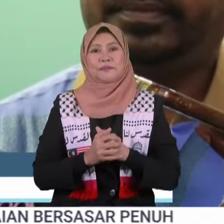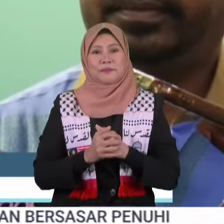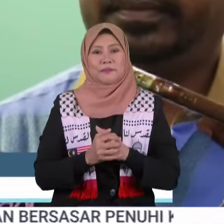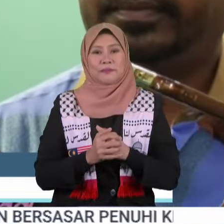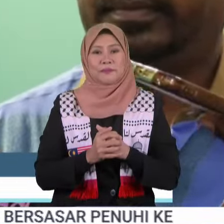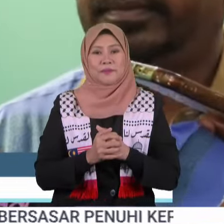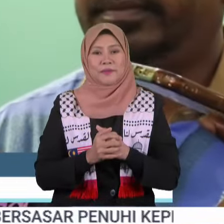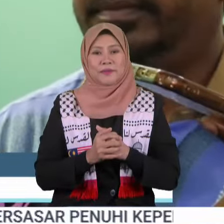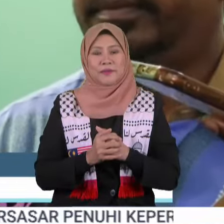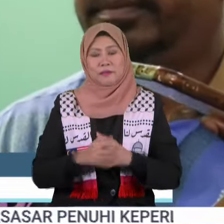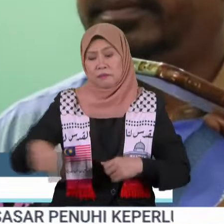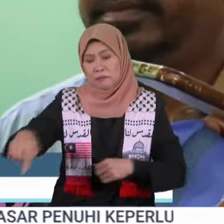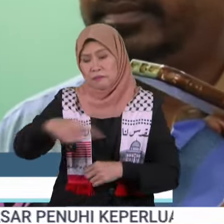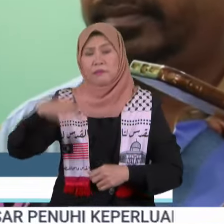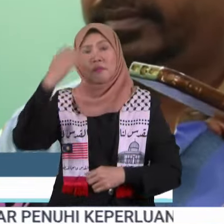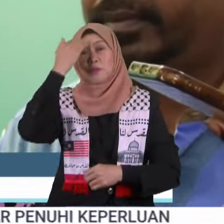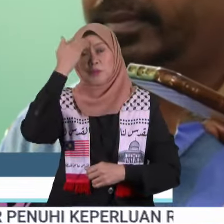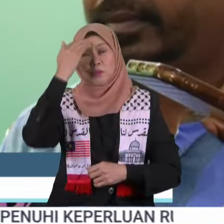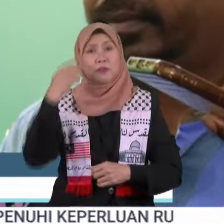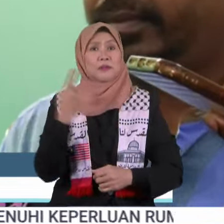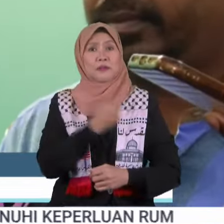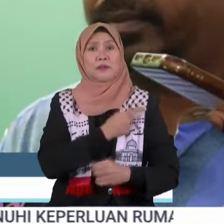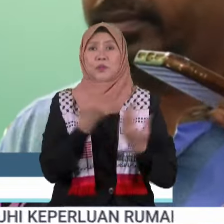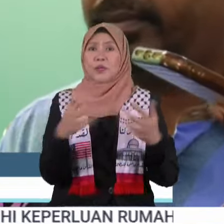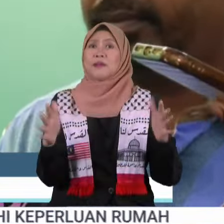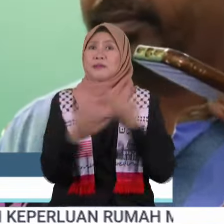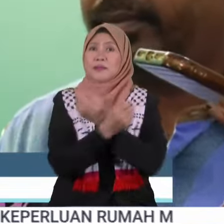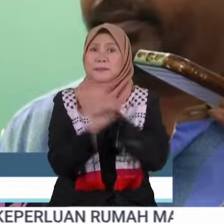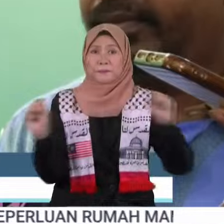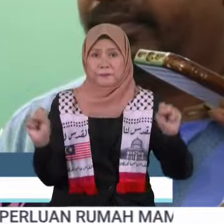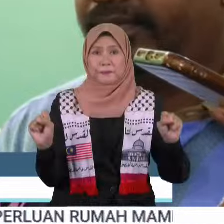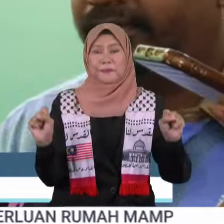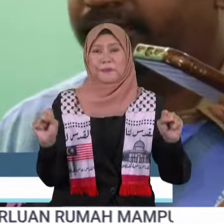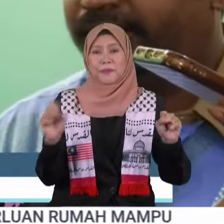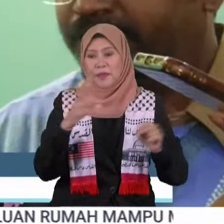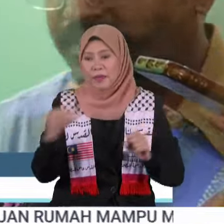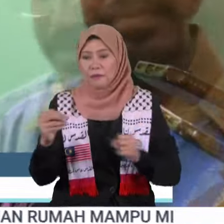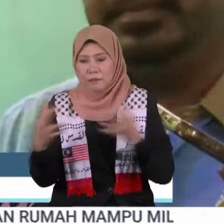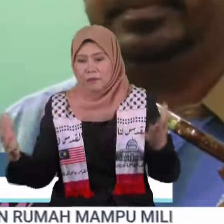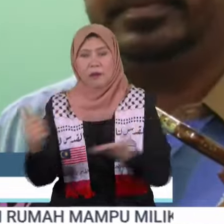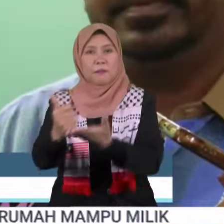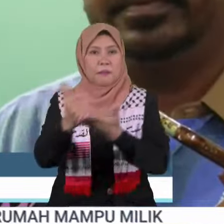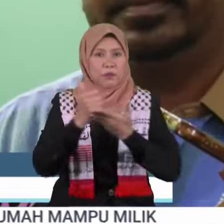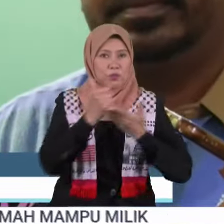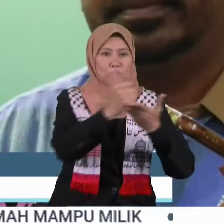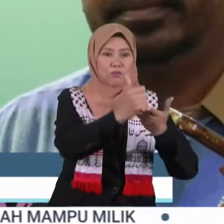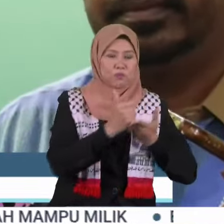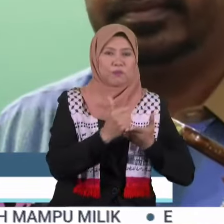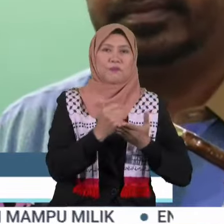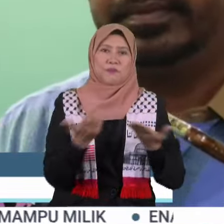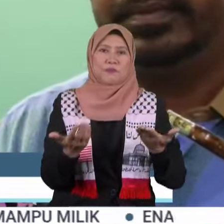berjalan dan mereka tahu bahawa kita sudah bersiap sedia dan mereka juga banyak membantu dan mereka